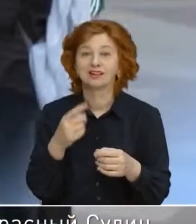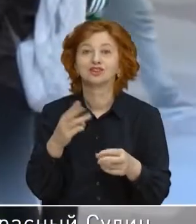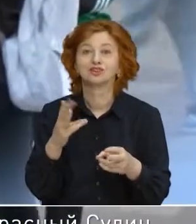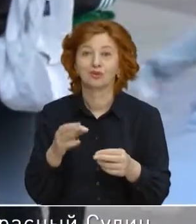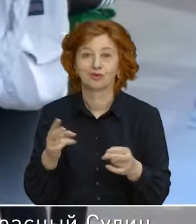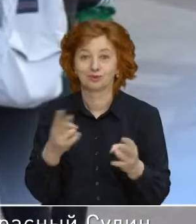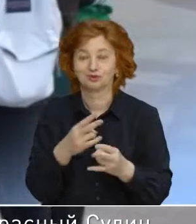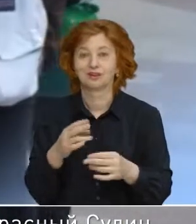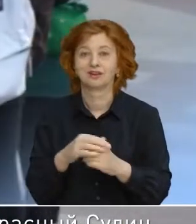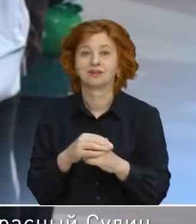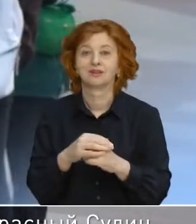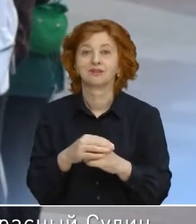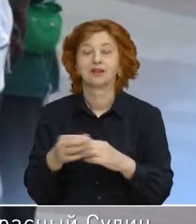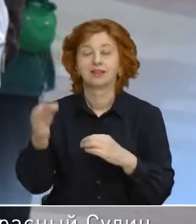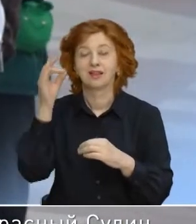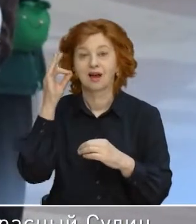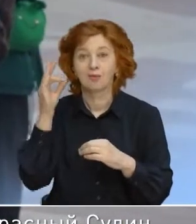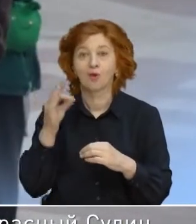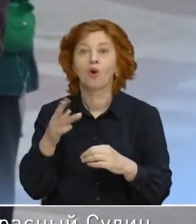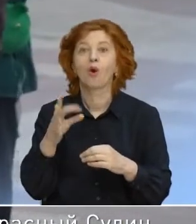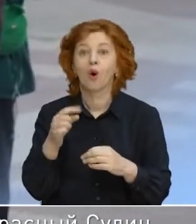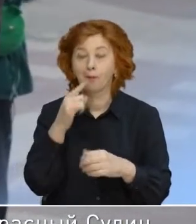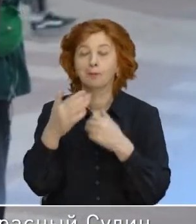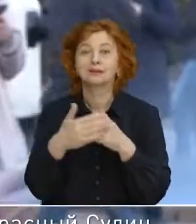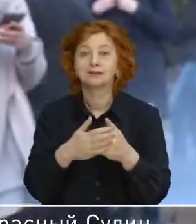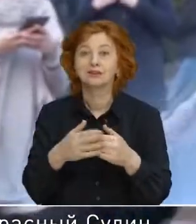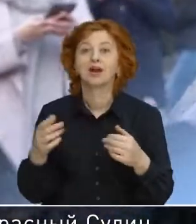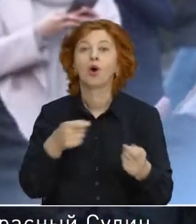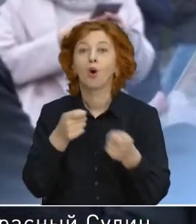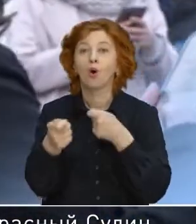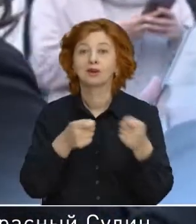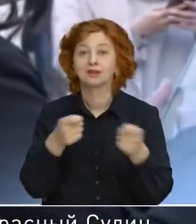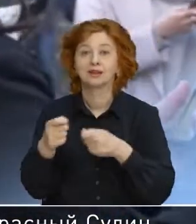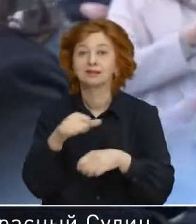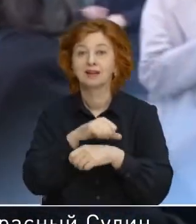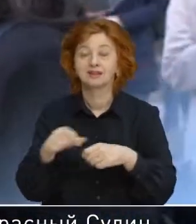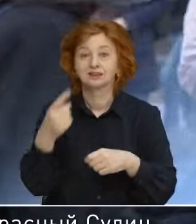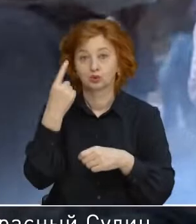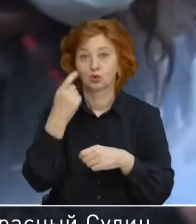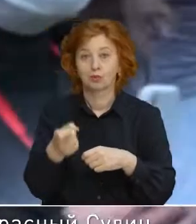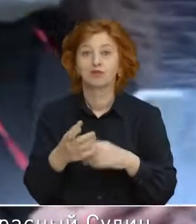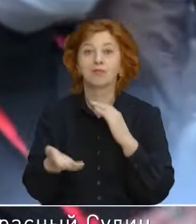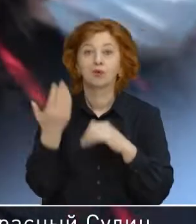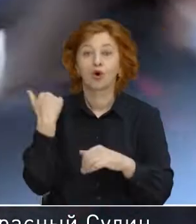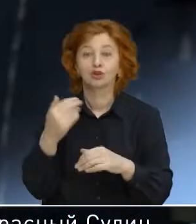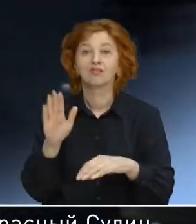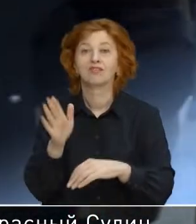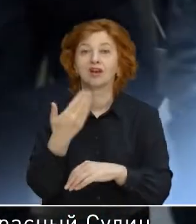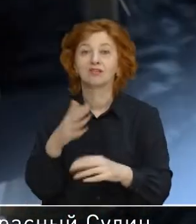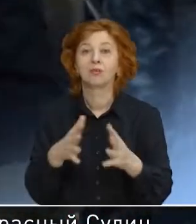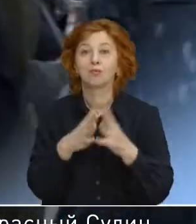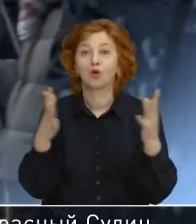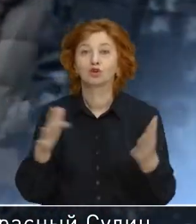предыдущее. Напомним о предстоящих акциях. Координаторы из-за границы сообщили в прошлые выходные. В